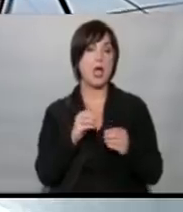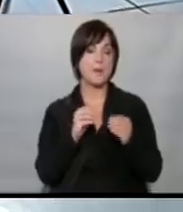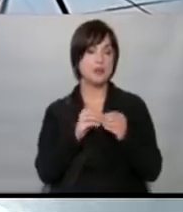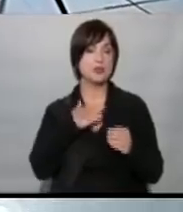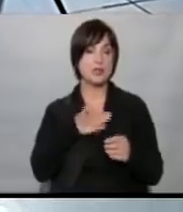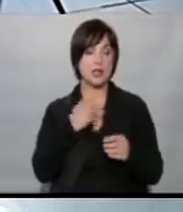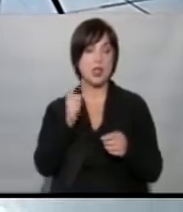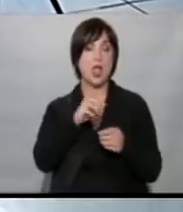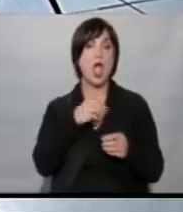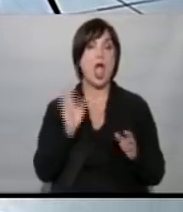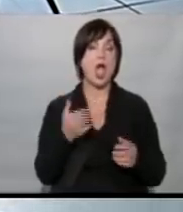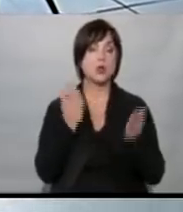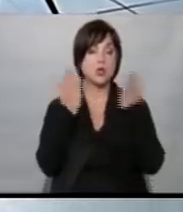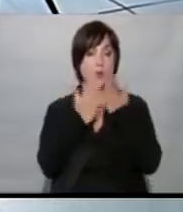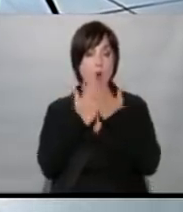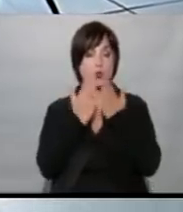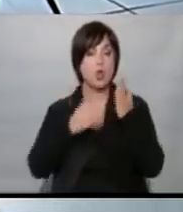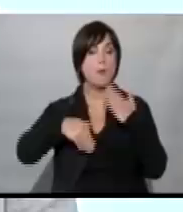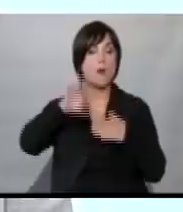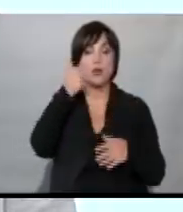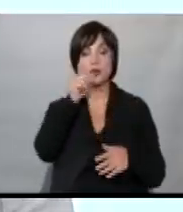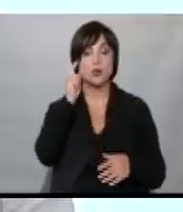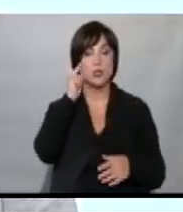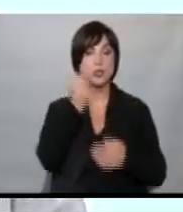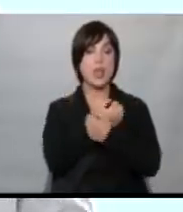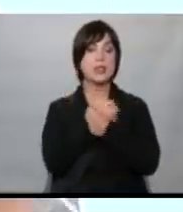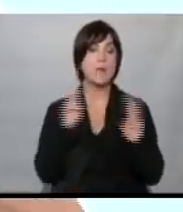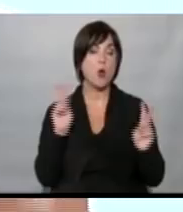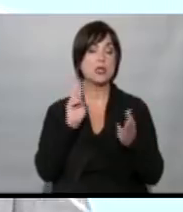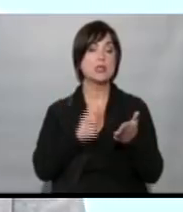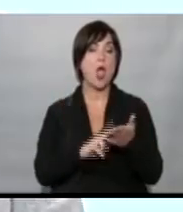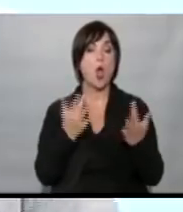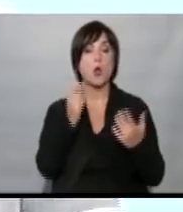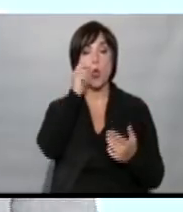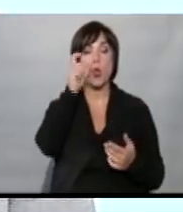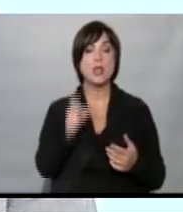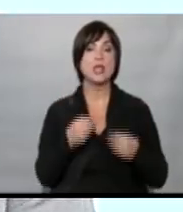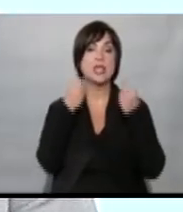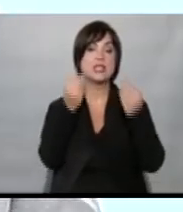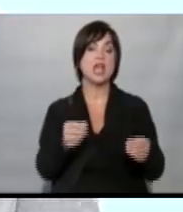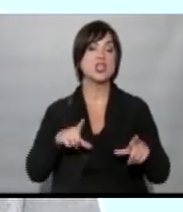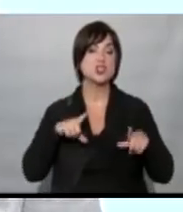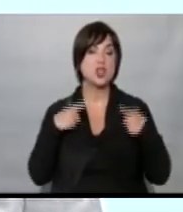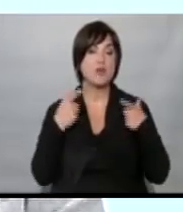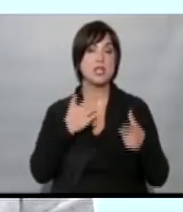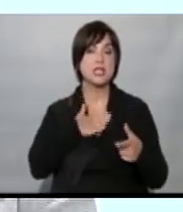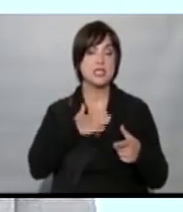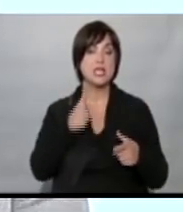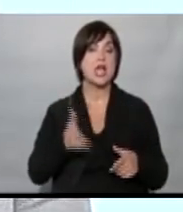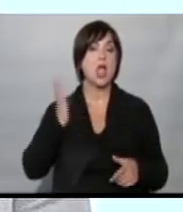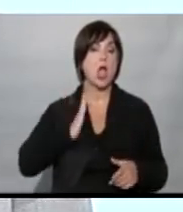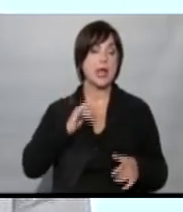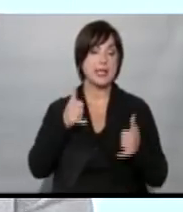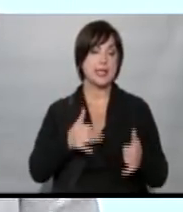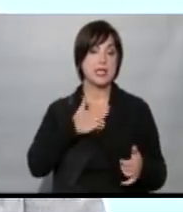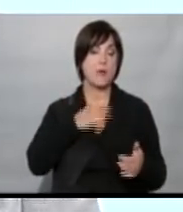дефинитивно. Ако се прочита малку повеќе за тоа што значи демократски права, колку луѓе ги дали животите за да ние како граѓани